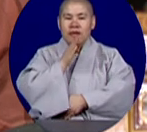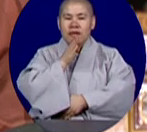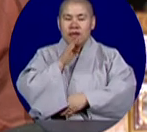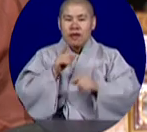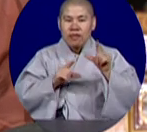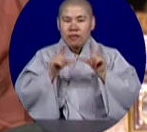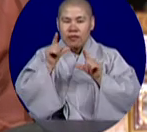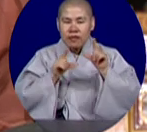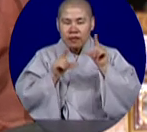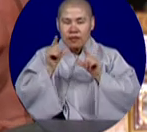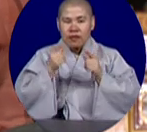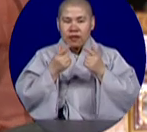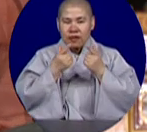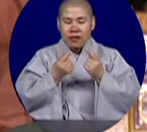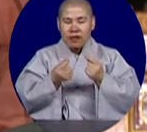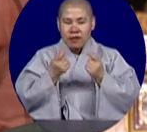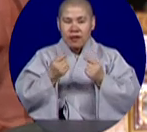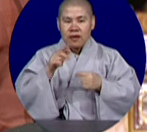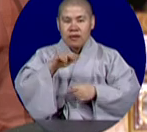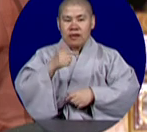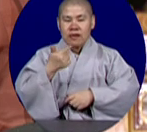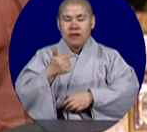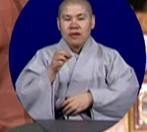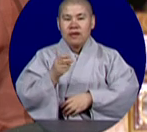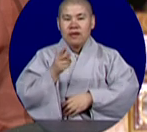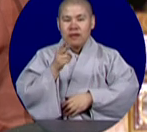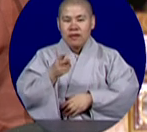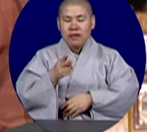진실상하고 같다 이래서 진여거든요.